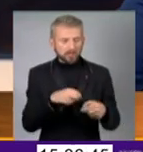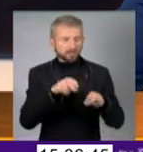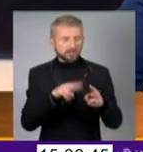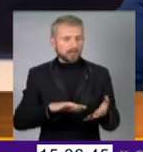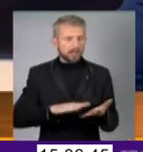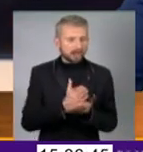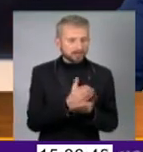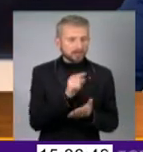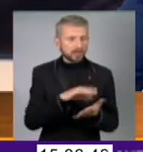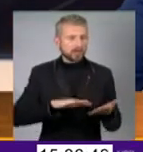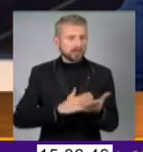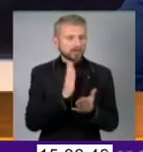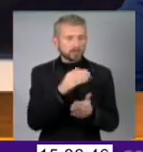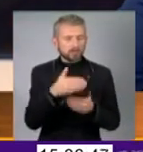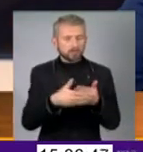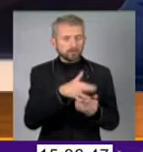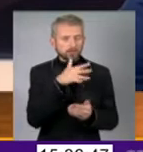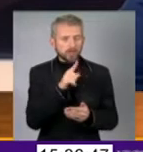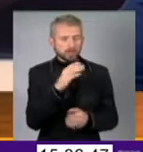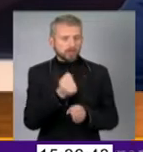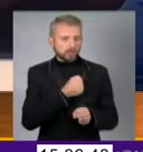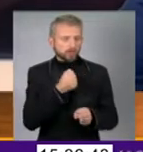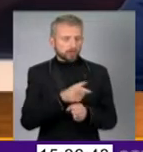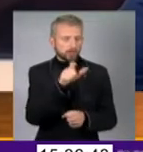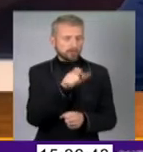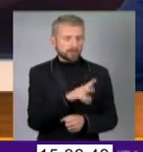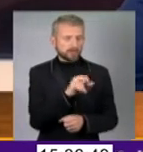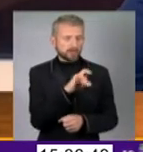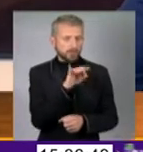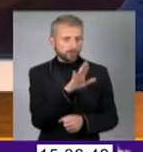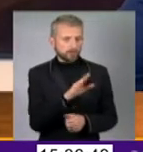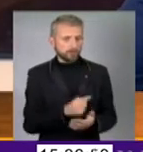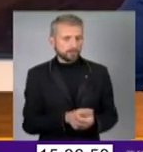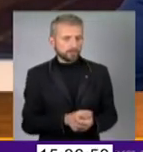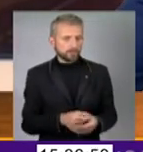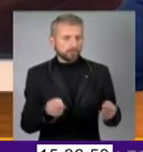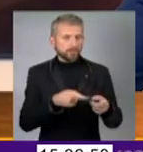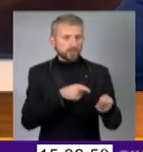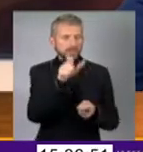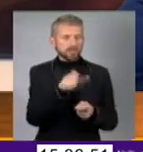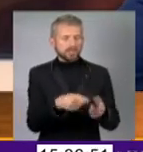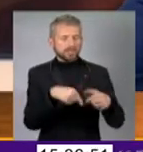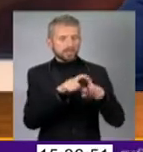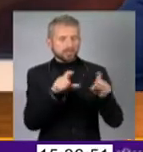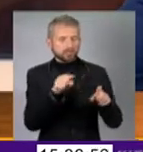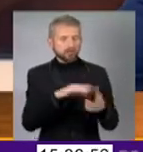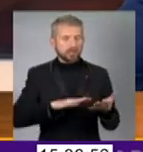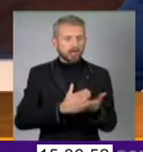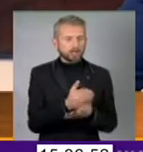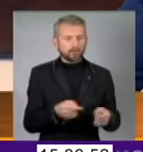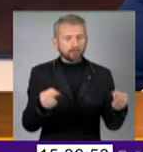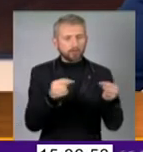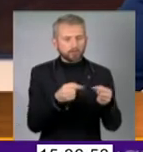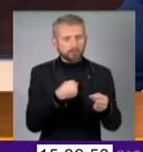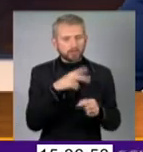Угу. Ця карта буде в найближчому часі, вона напрацьована паном Назаровим, відповідним керівником департаменту. Угу. Ця карта відповідним чином,